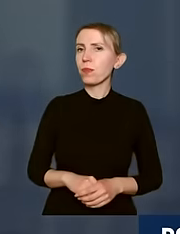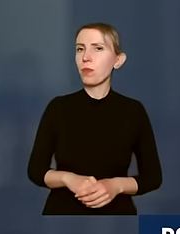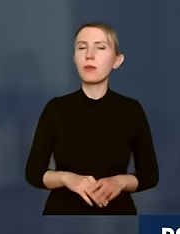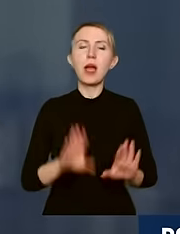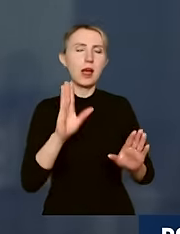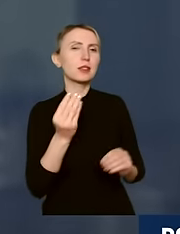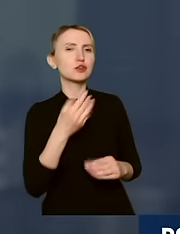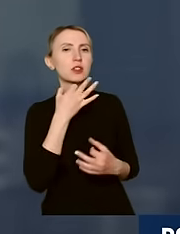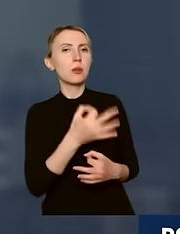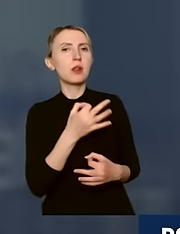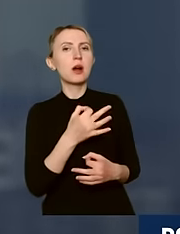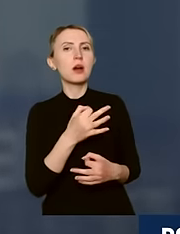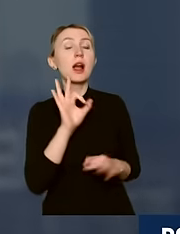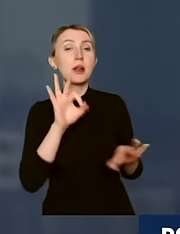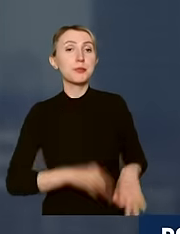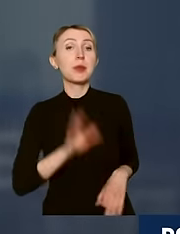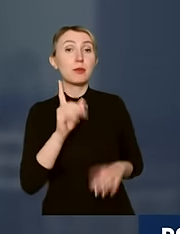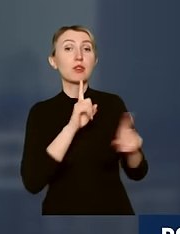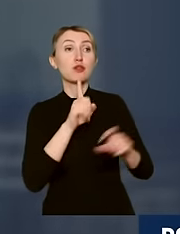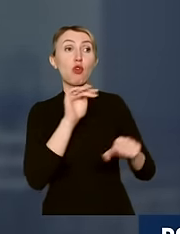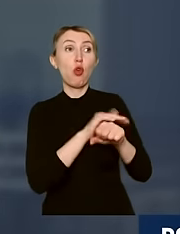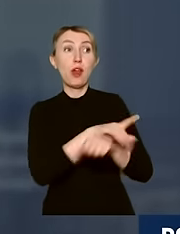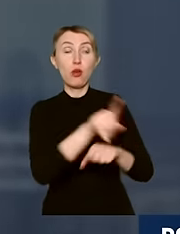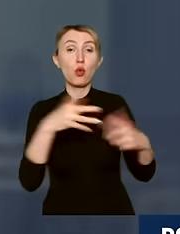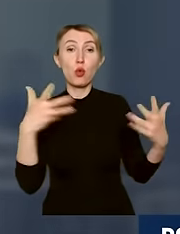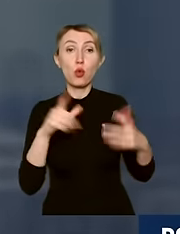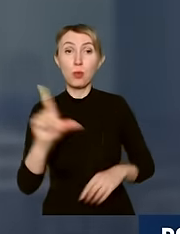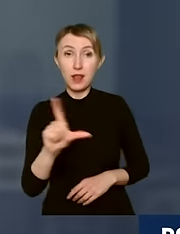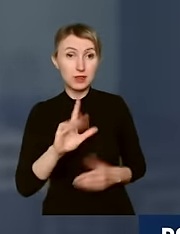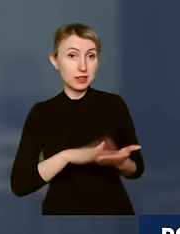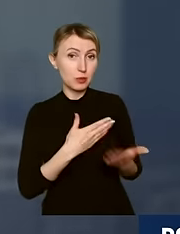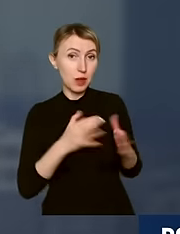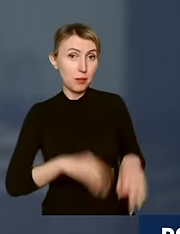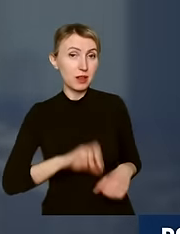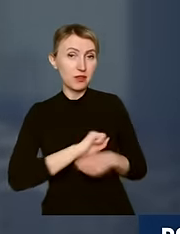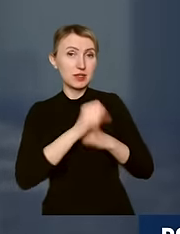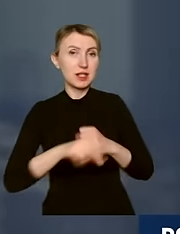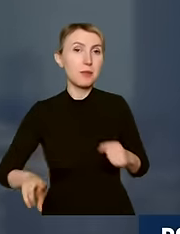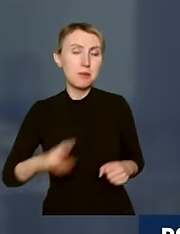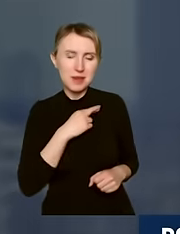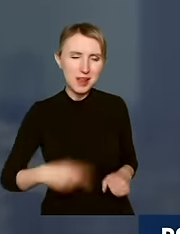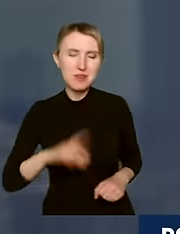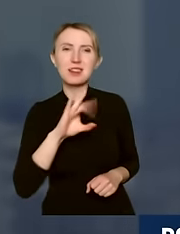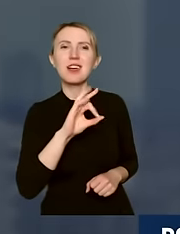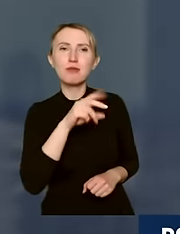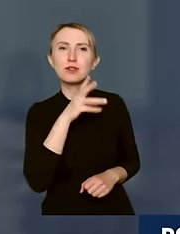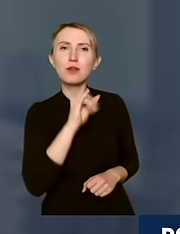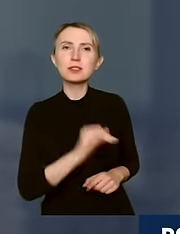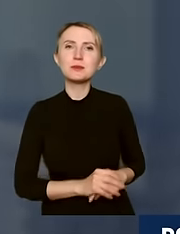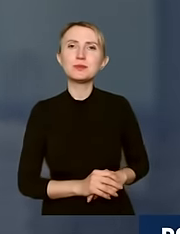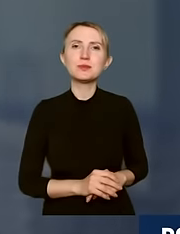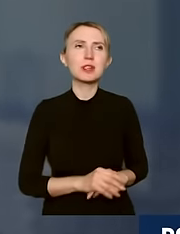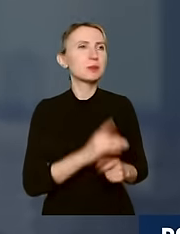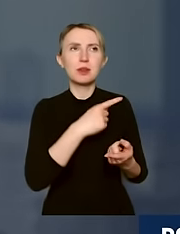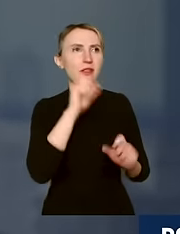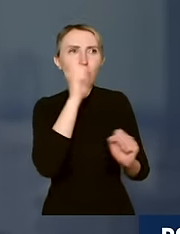tylko zapytam, a będzie pani rozmawiała ze swoimi kolegami z klubu Lewicy, na przykład z panem wicepremierem Gawkowskim? Na pewno będziemy... Nie wygłupiaj się,